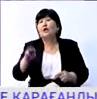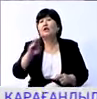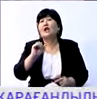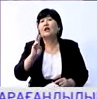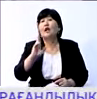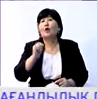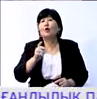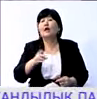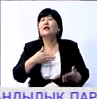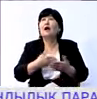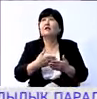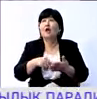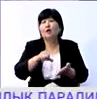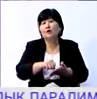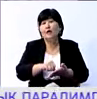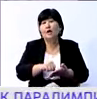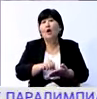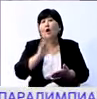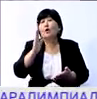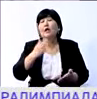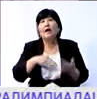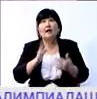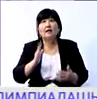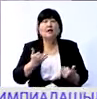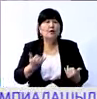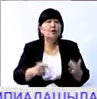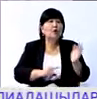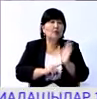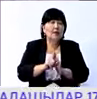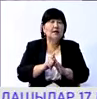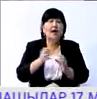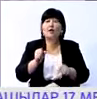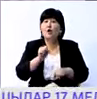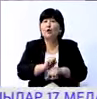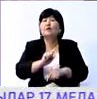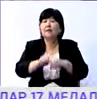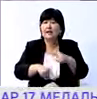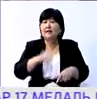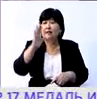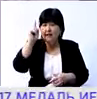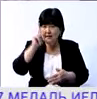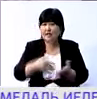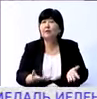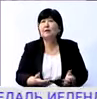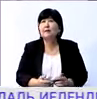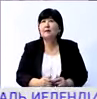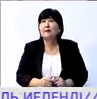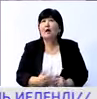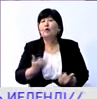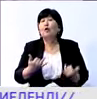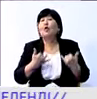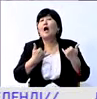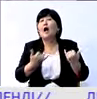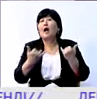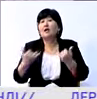тұрғындардың атсалысуымен Құдай қаласа бұл бастама әлде де тоқтамайды деген сенімдеміз. Бұл